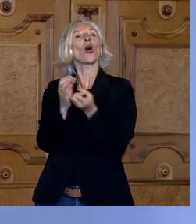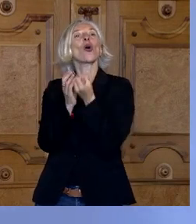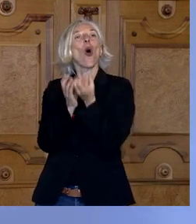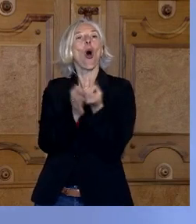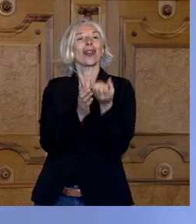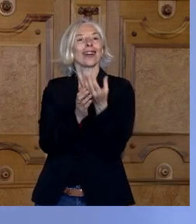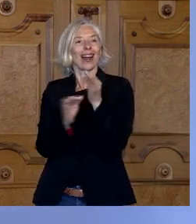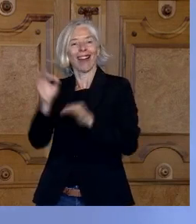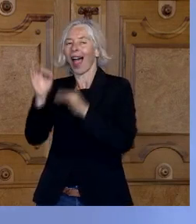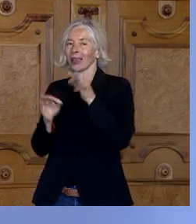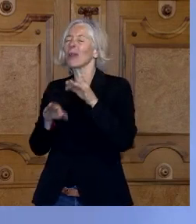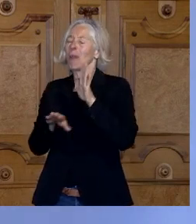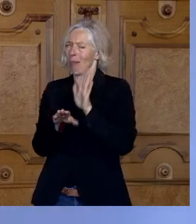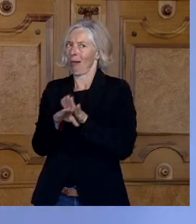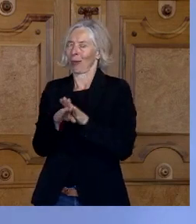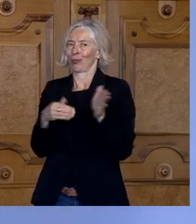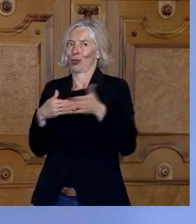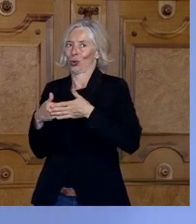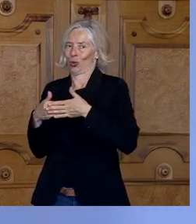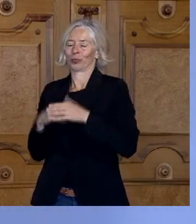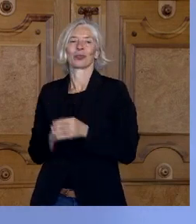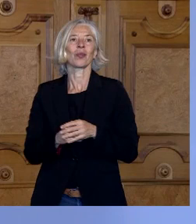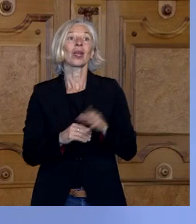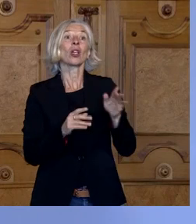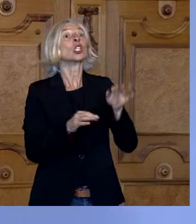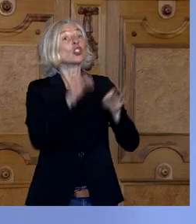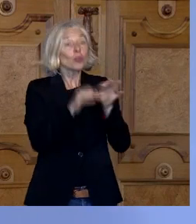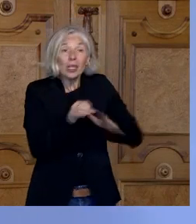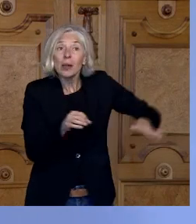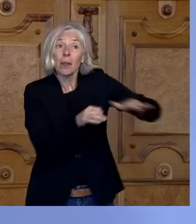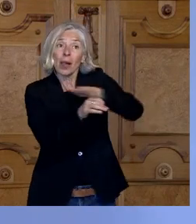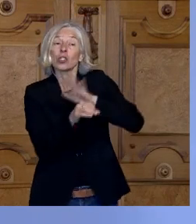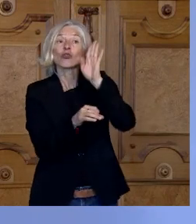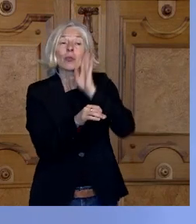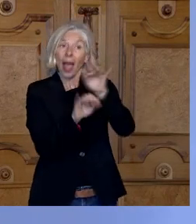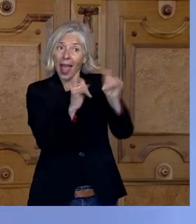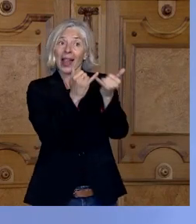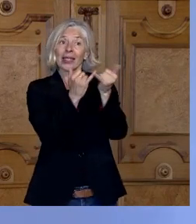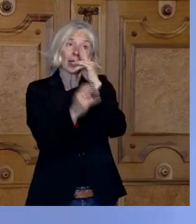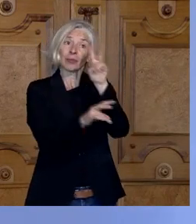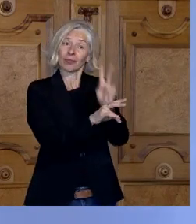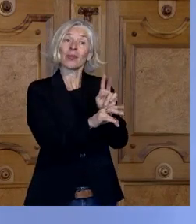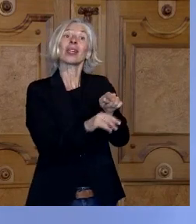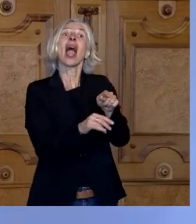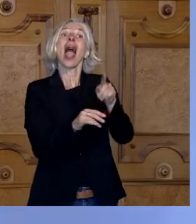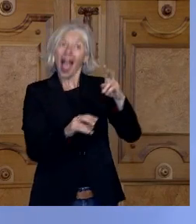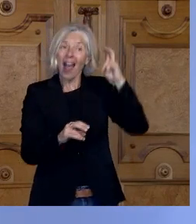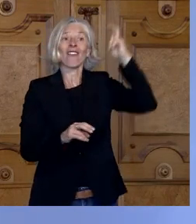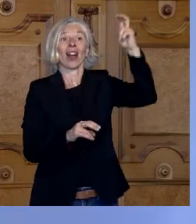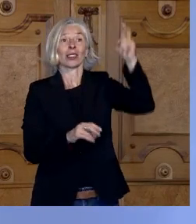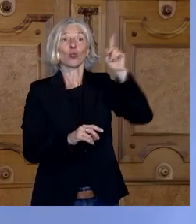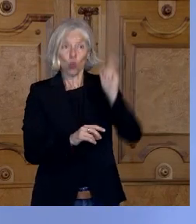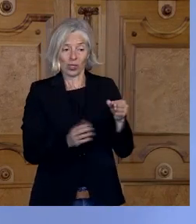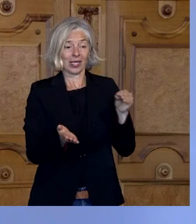bitten, auch hier die Regeln einzuhalten, nämlich dass Kinder nur in Begleitung von Erwachsenen auf den Spielplätzen unterwegs sind, dass auch hier